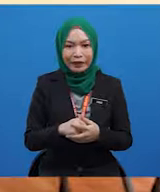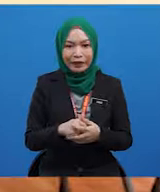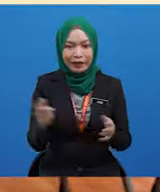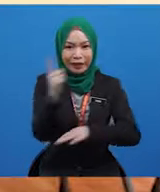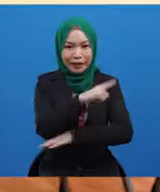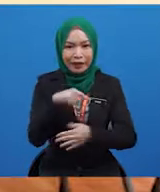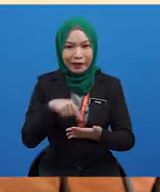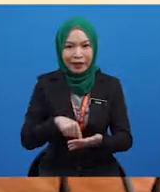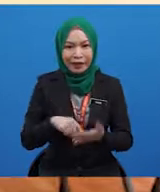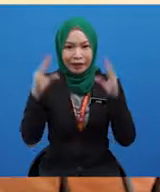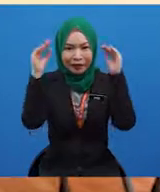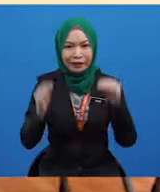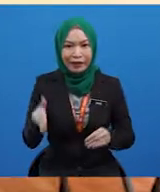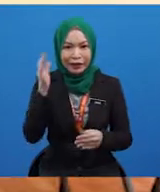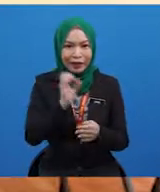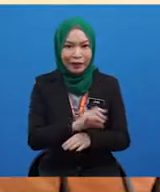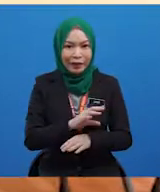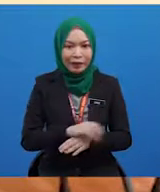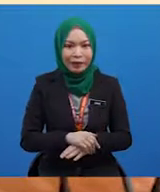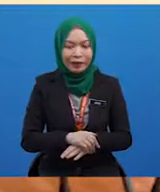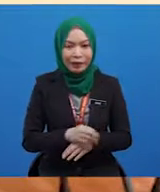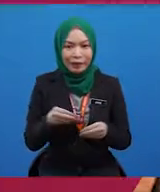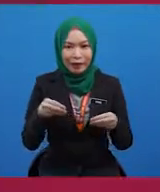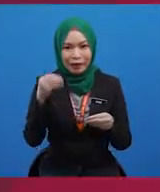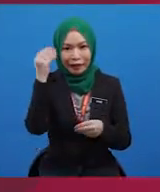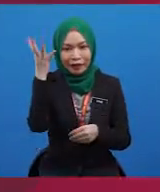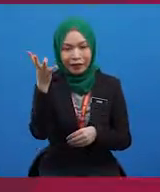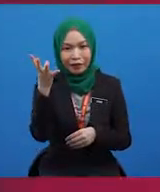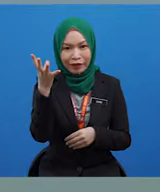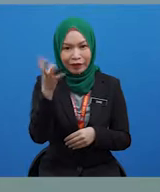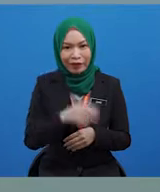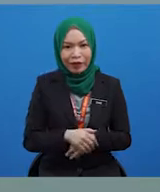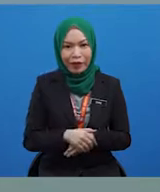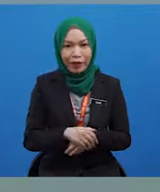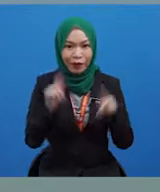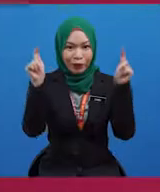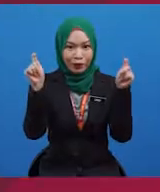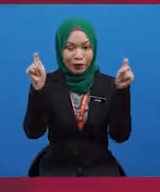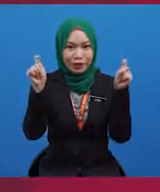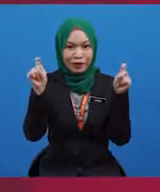untuk Sukatan Bahasa Melayu semesta 3, iaitu tajuk wacana.